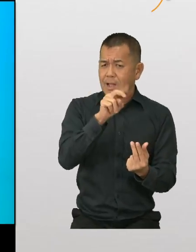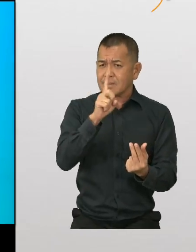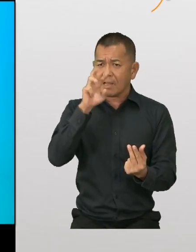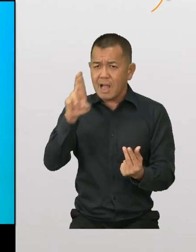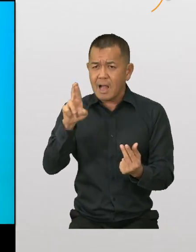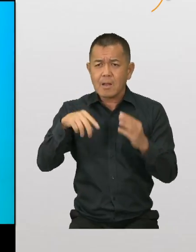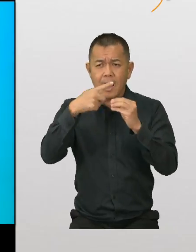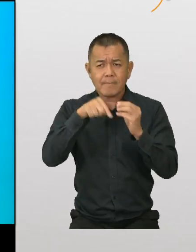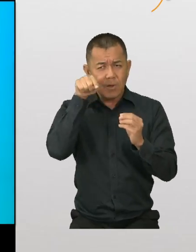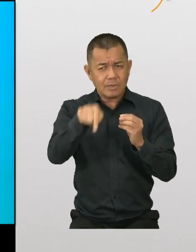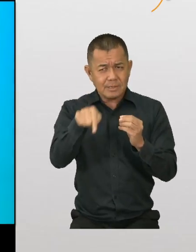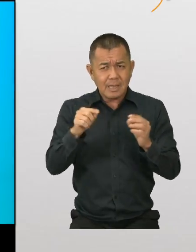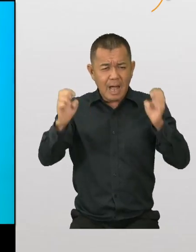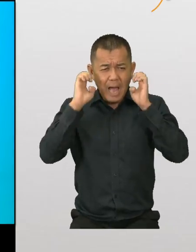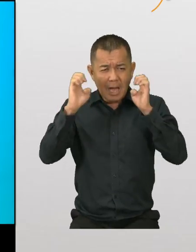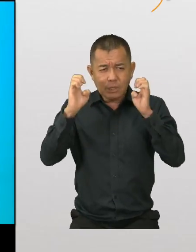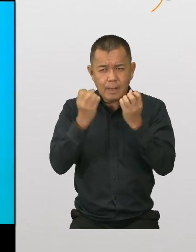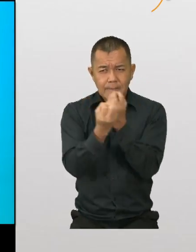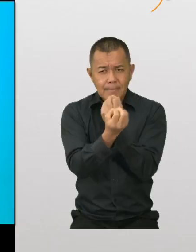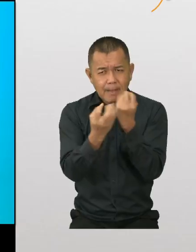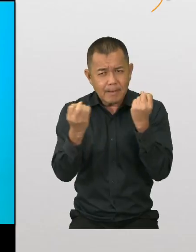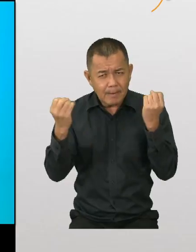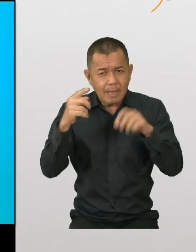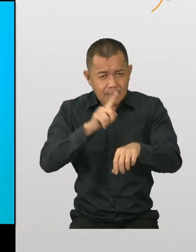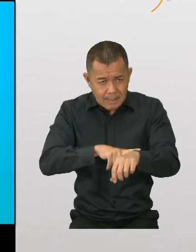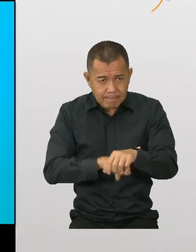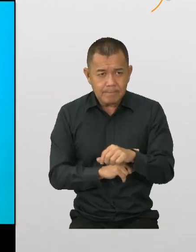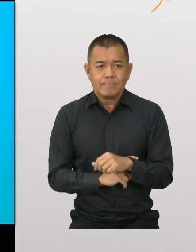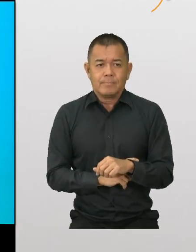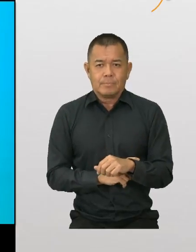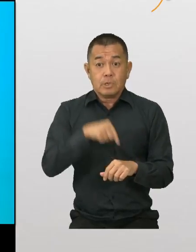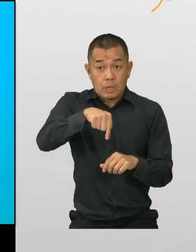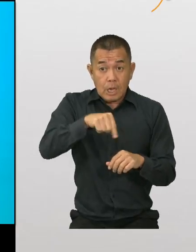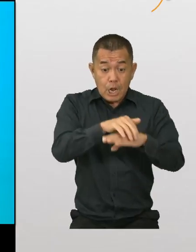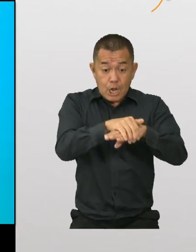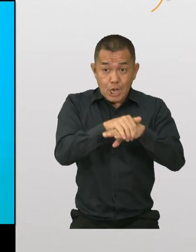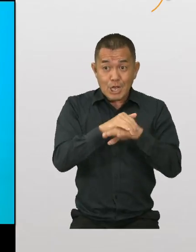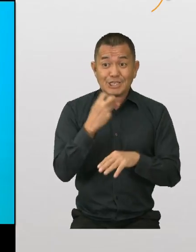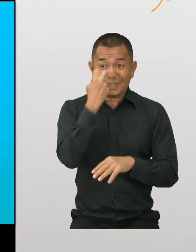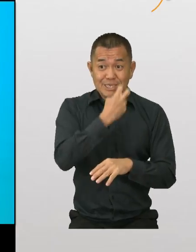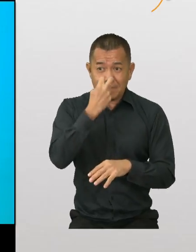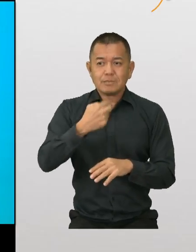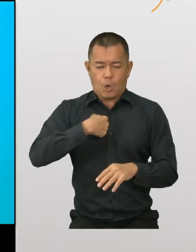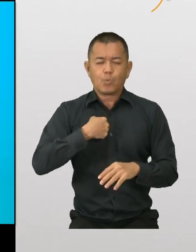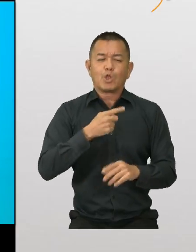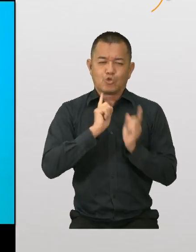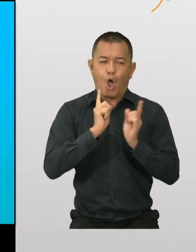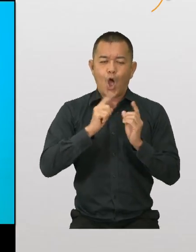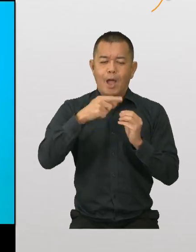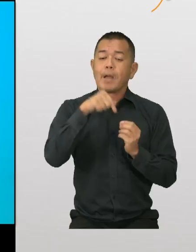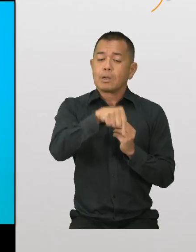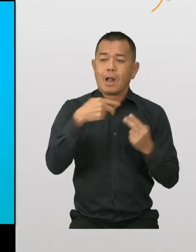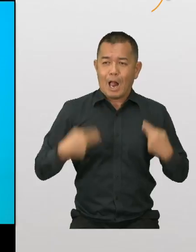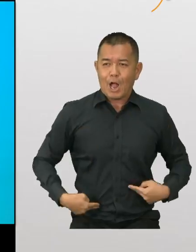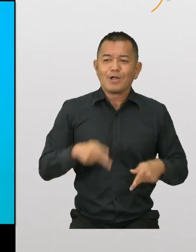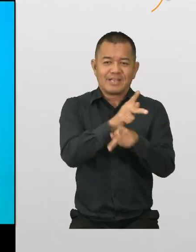Day 今晚的 rallies. 英语演讲 This year, 我会 in 谈 my 有 English 关 speech 医疗 later, 和 I 房 will 屋 be 政策 speaking about healthcare and public 政府会 housing 做哪些调 and 整 the adjustments the 才更好地 government 照顾 will 大